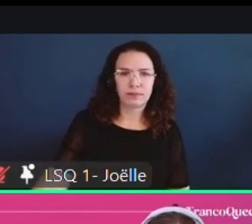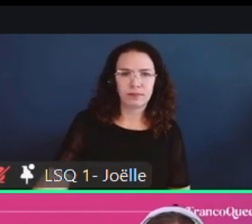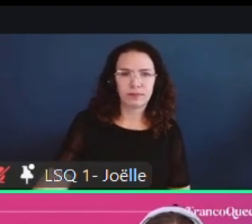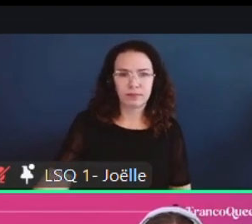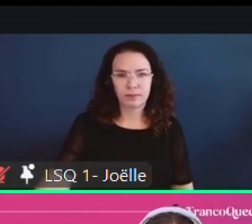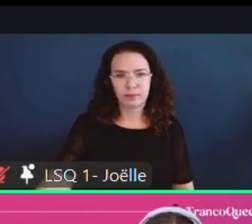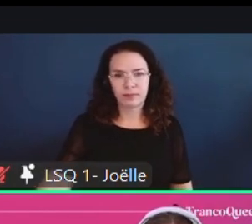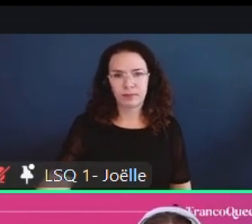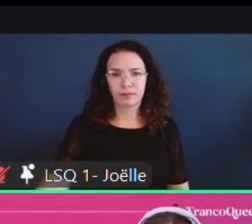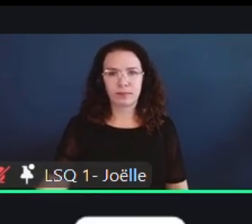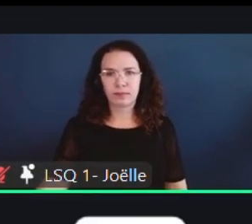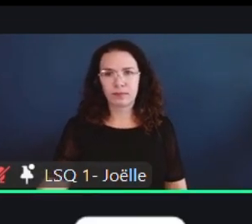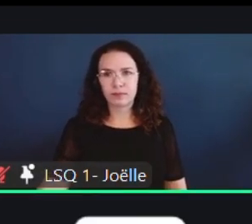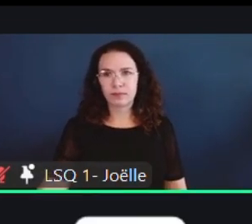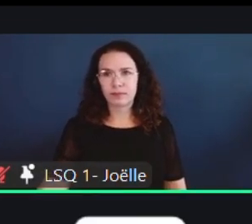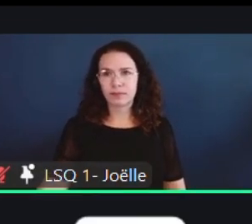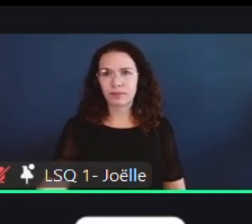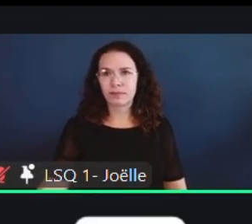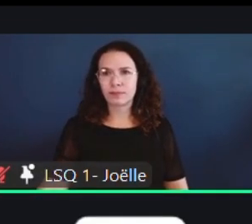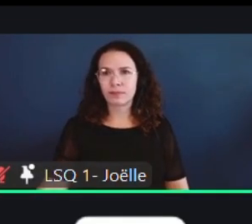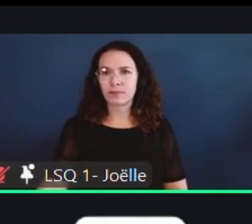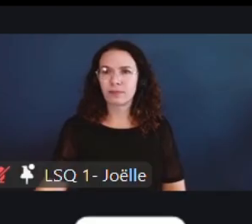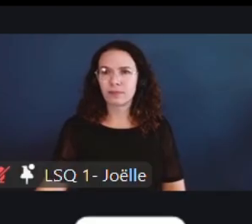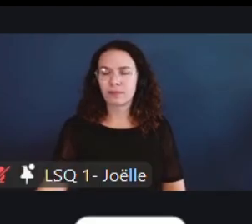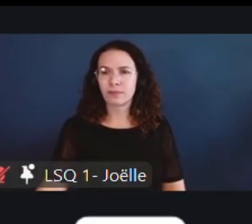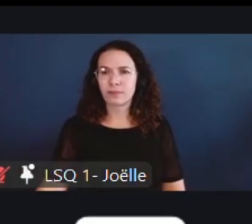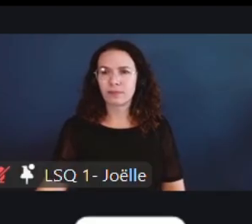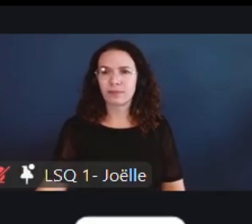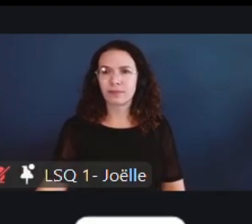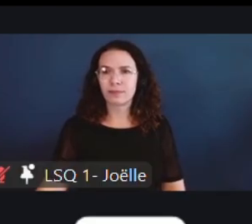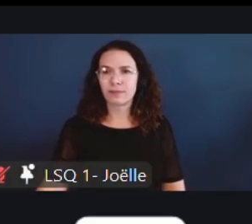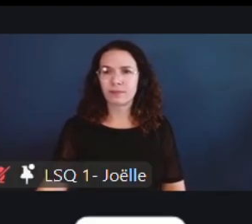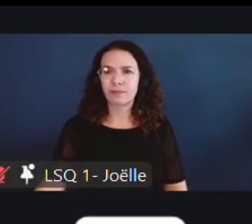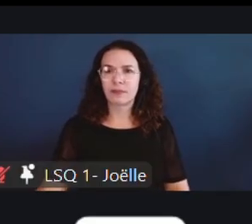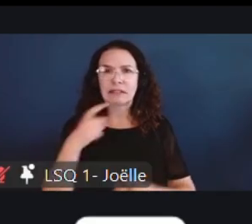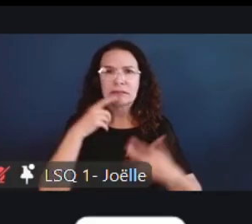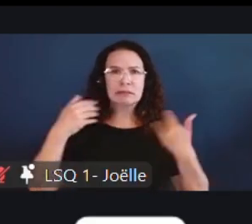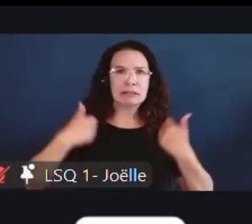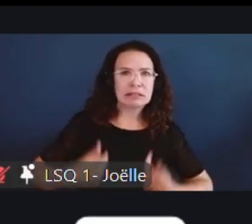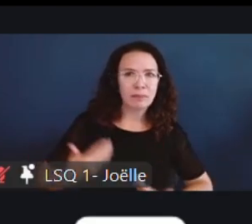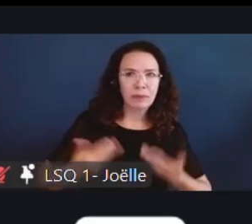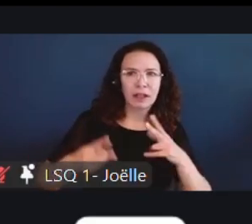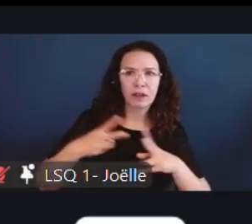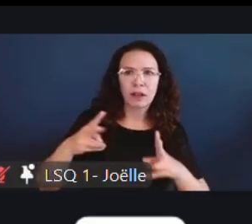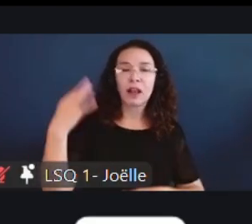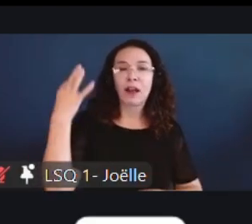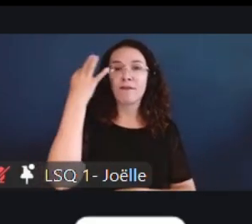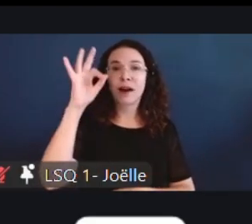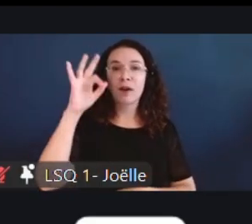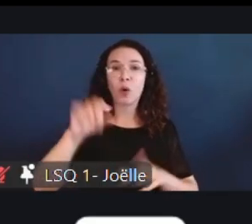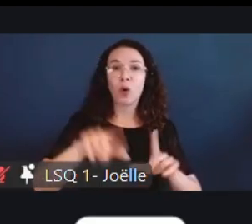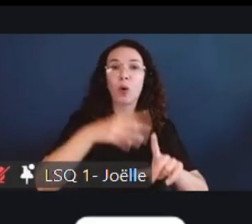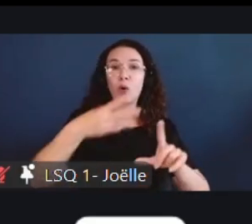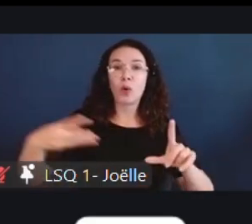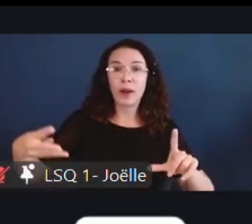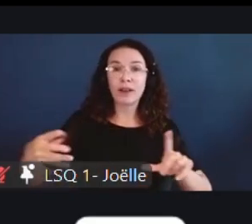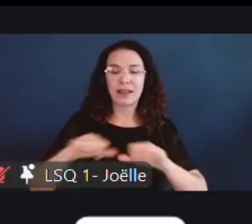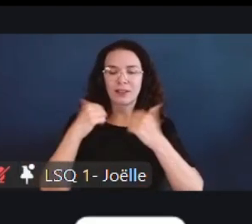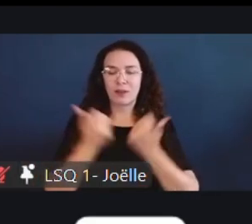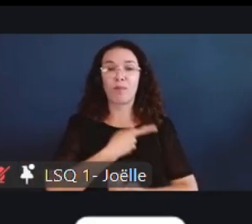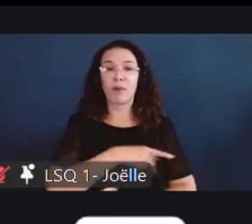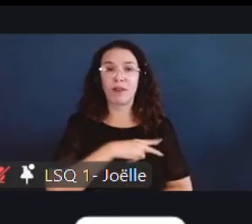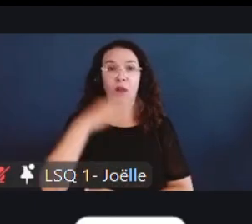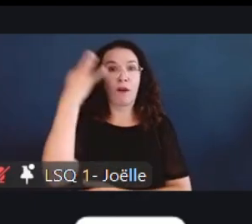Pour les personnes qui ne nous connaissent pas, FrancoQueer est l'association provinciale